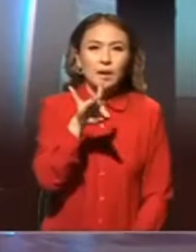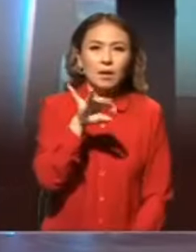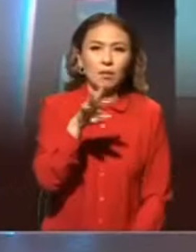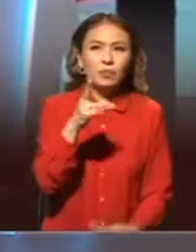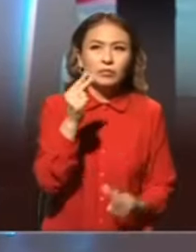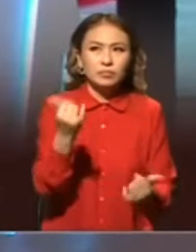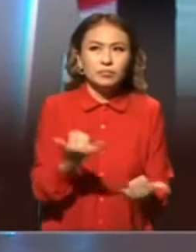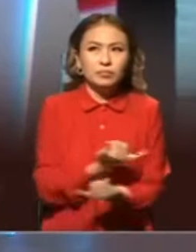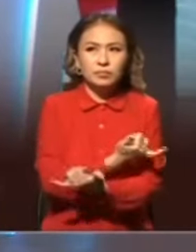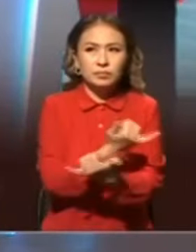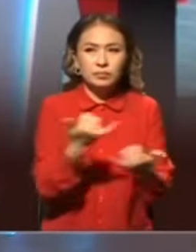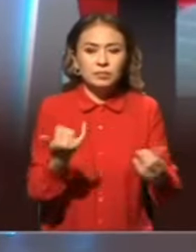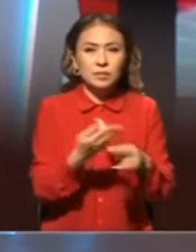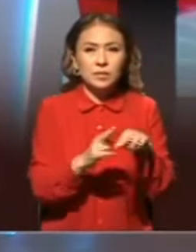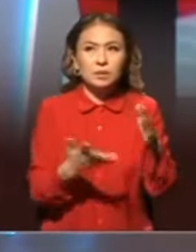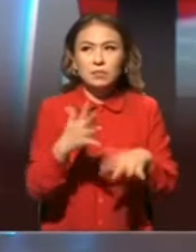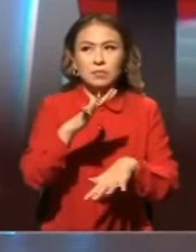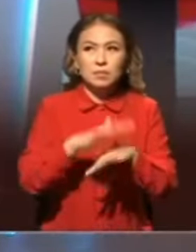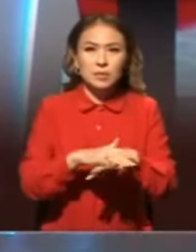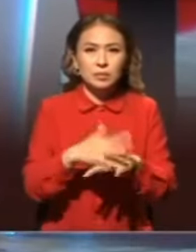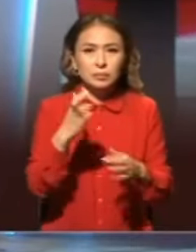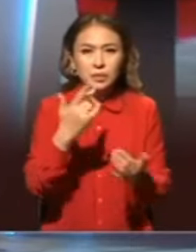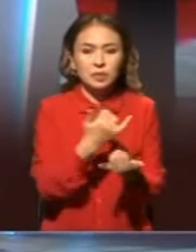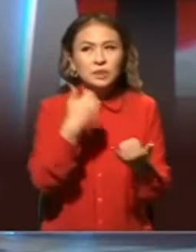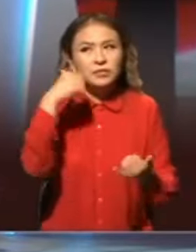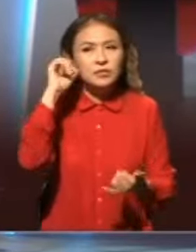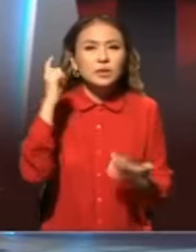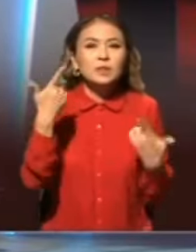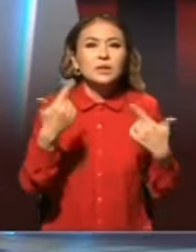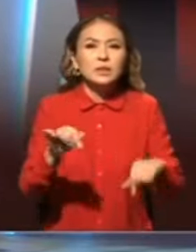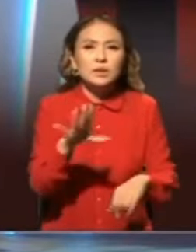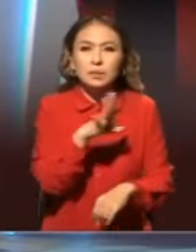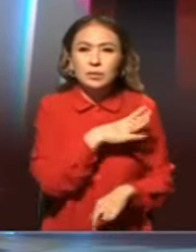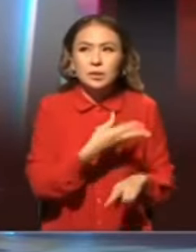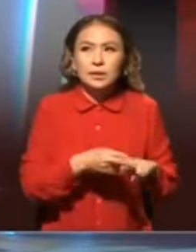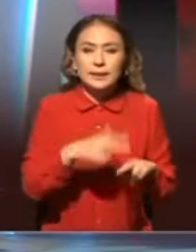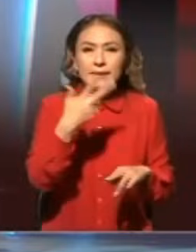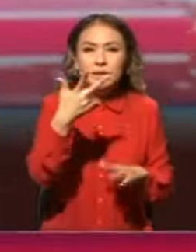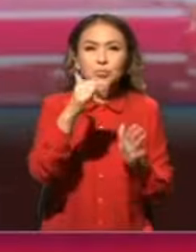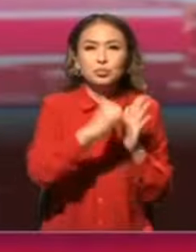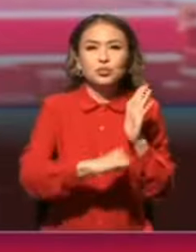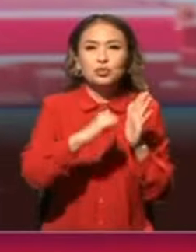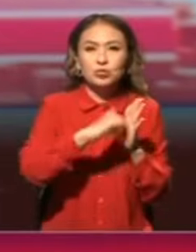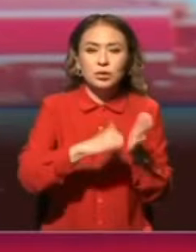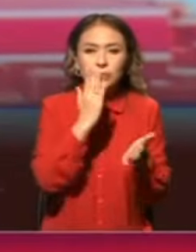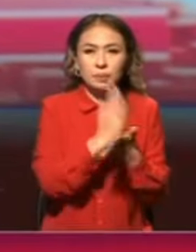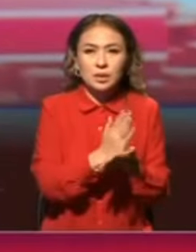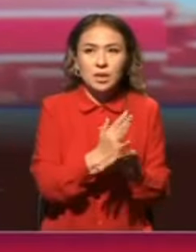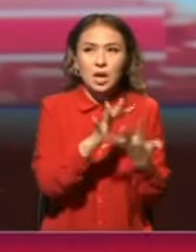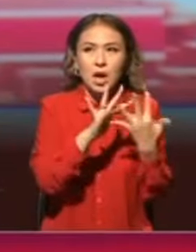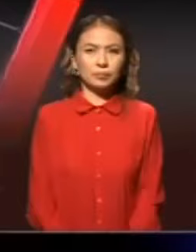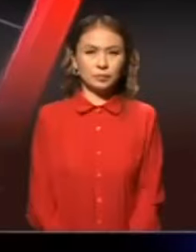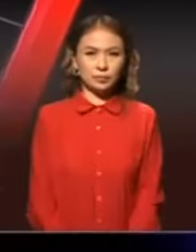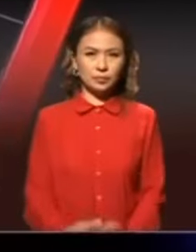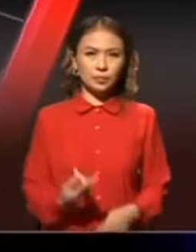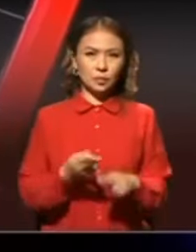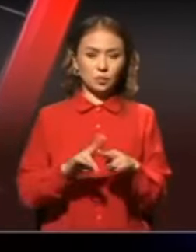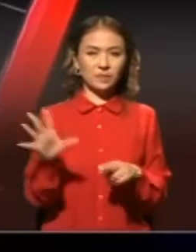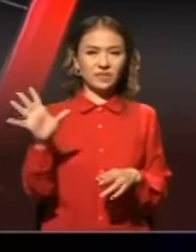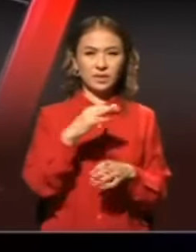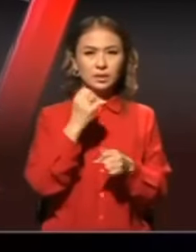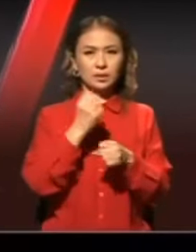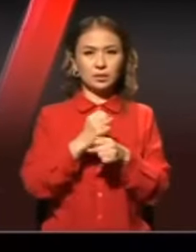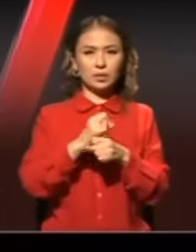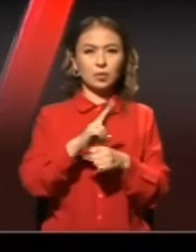деп, банктер беретін болса кеше қайда қалды. Банкілердің үш себебі бар. Ауыл шаруашылықпен жұмыс істемейтін. Кепілдік